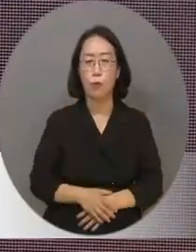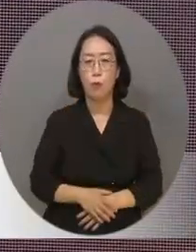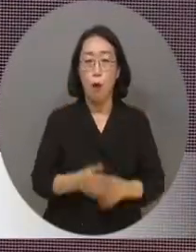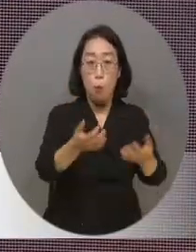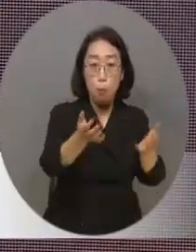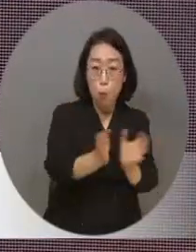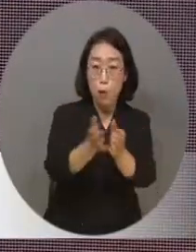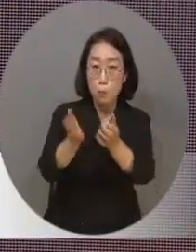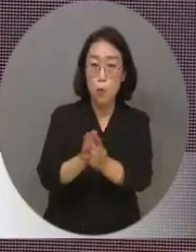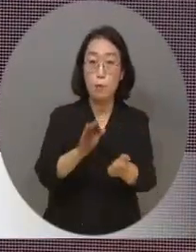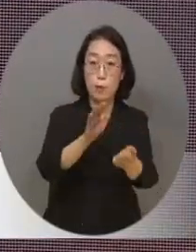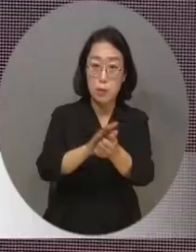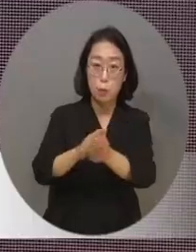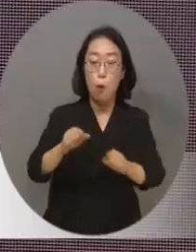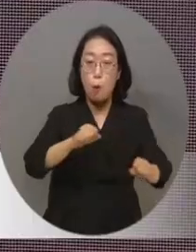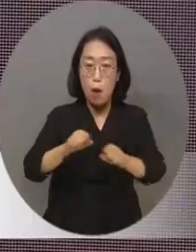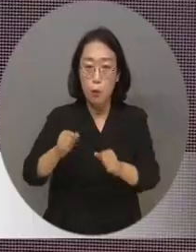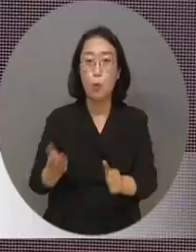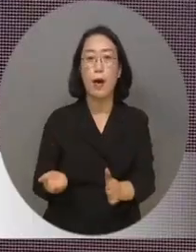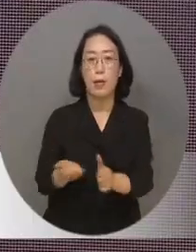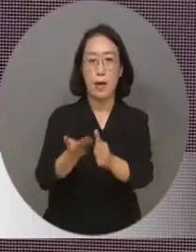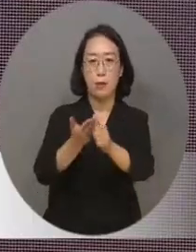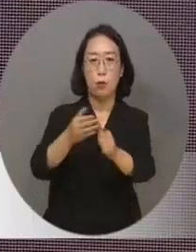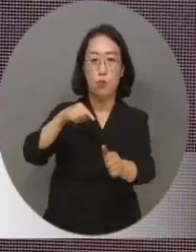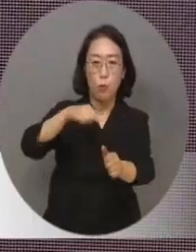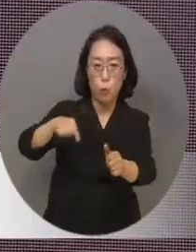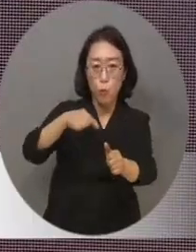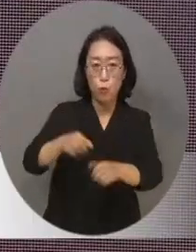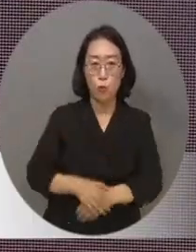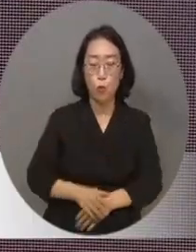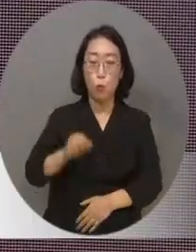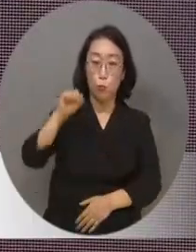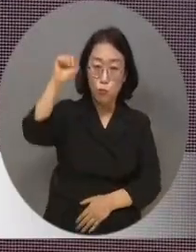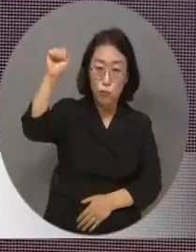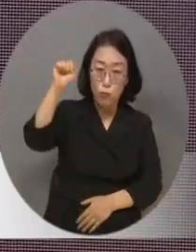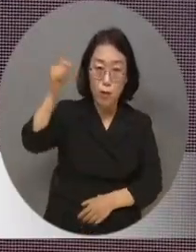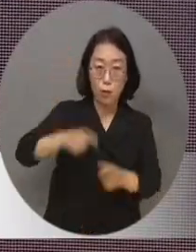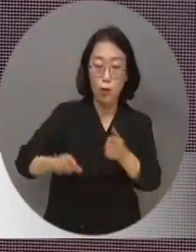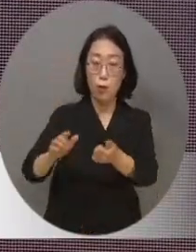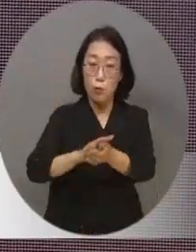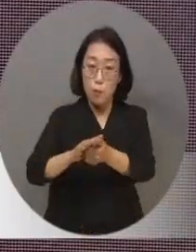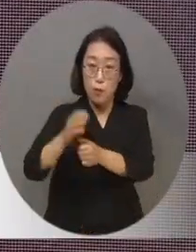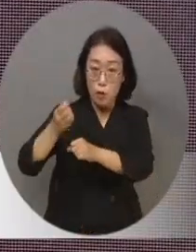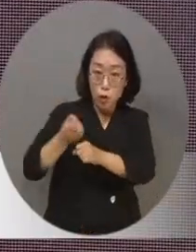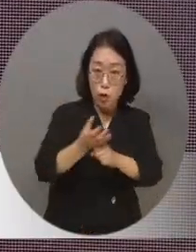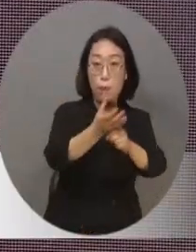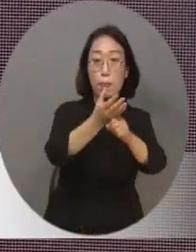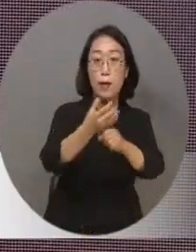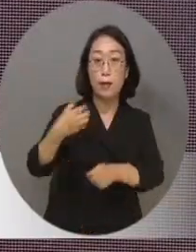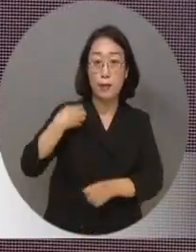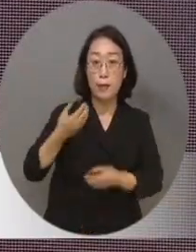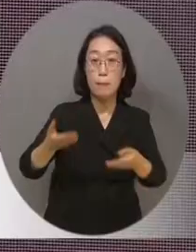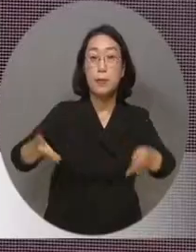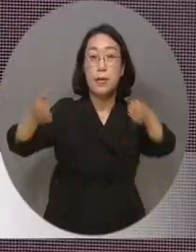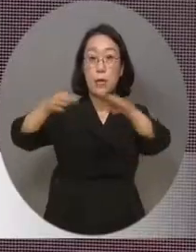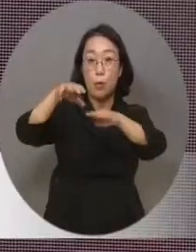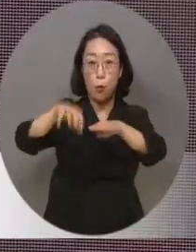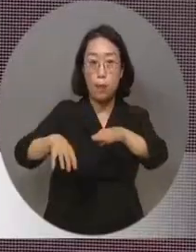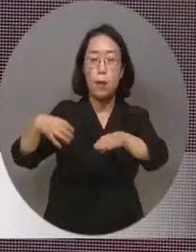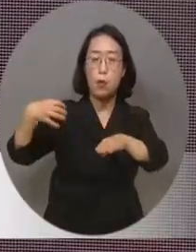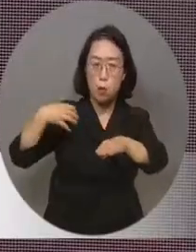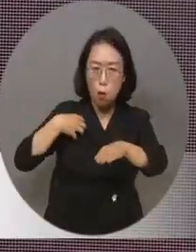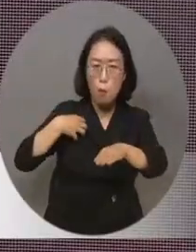자조모임 지원과 활동가 양성, 그리고 투쟁은 물론 서비스 전달 기관으로서 충분히